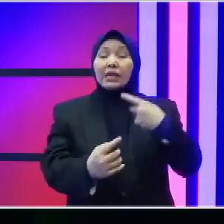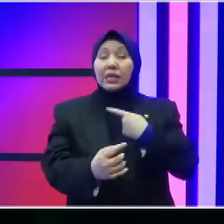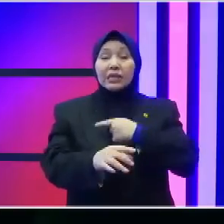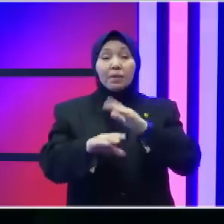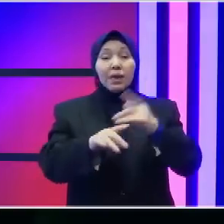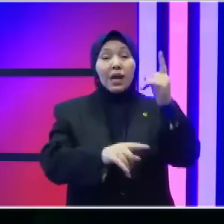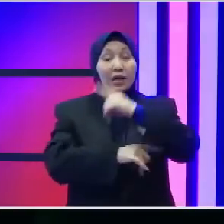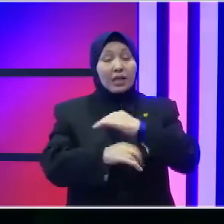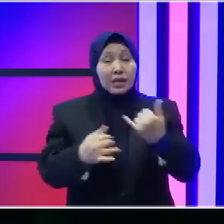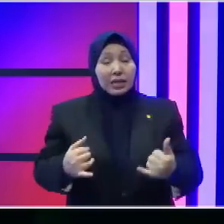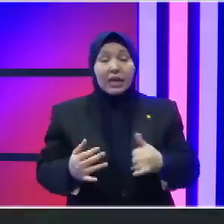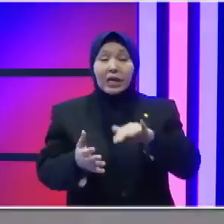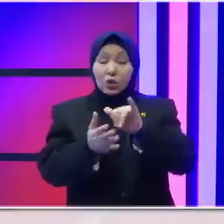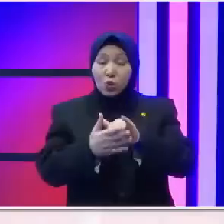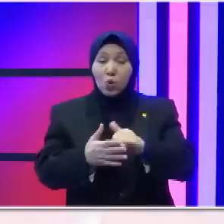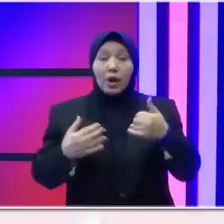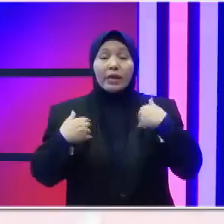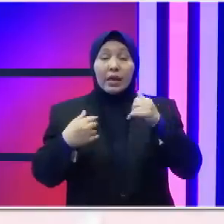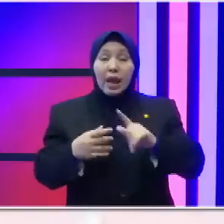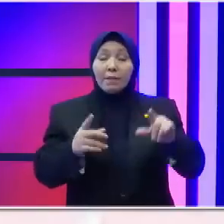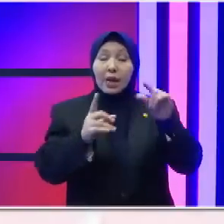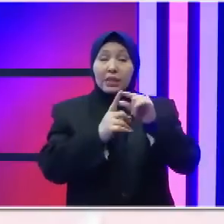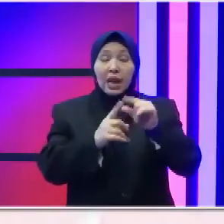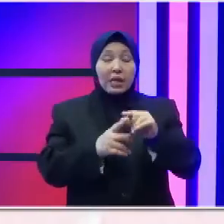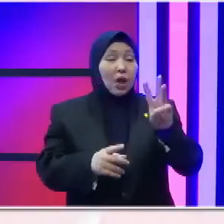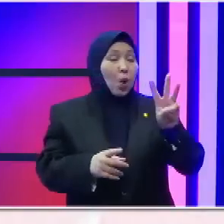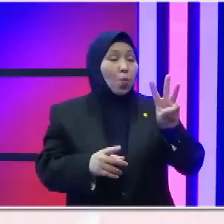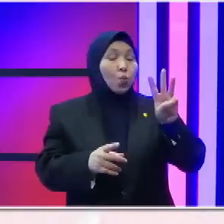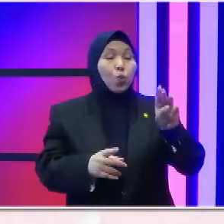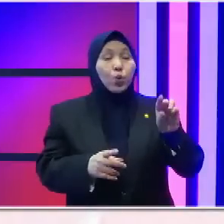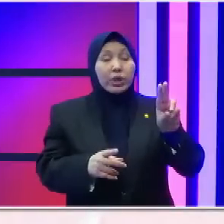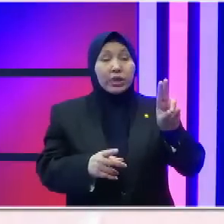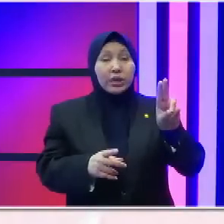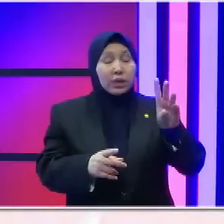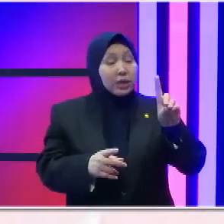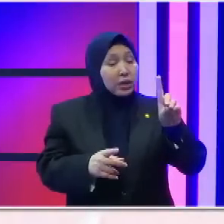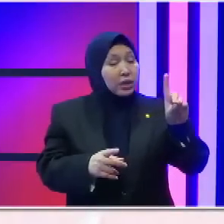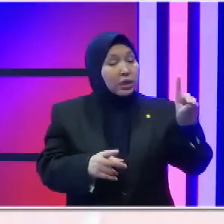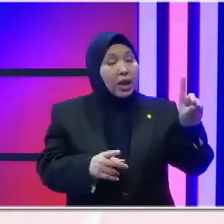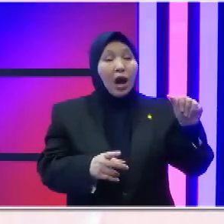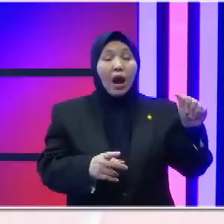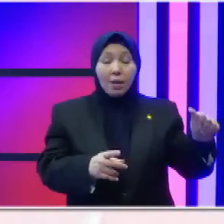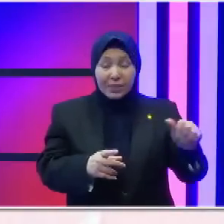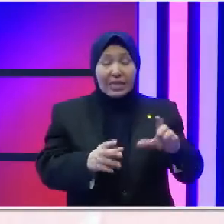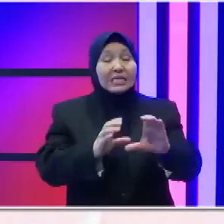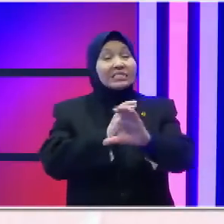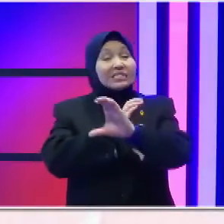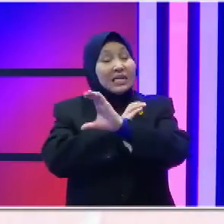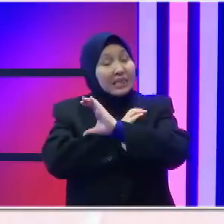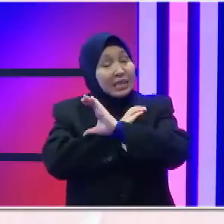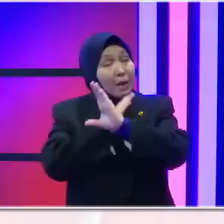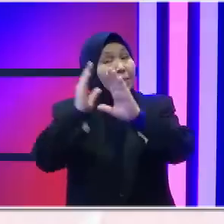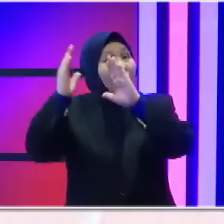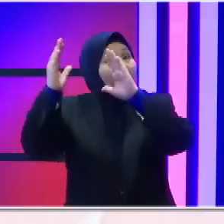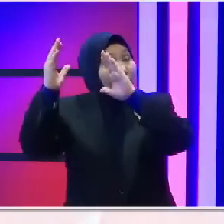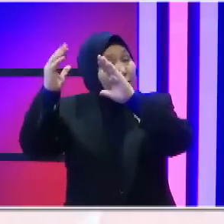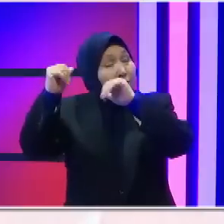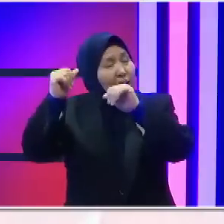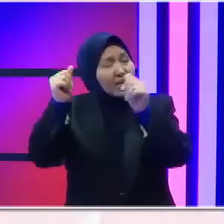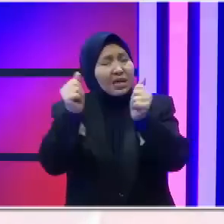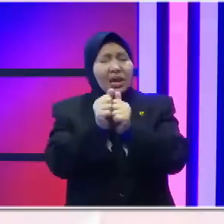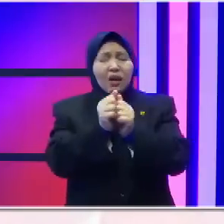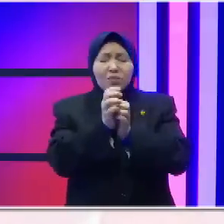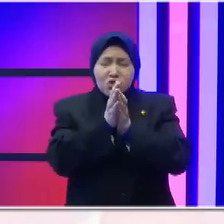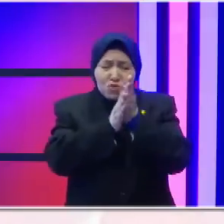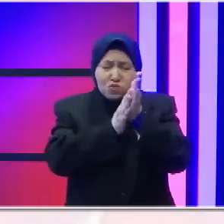pada hari ini. Iaitu perkataannya ialah wudda ataupun wadda, wadada. cinta mengharapkan dengan